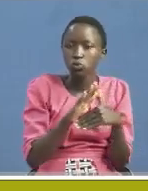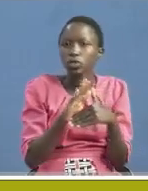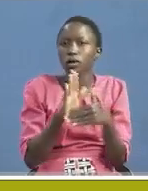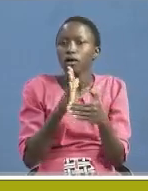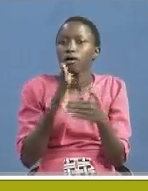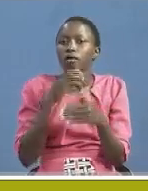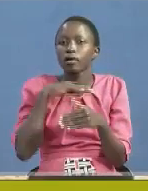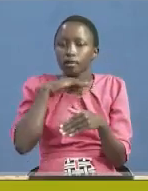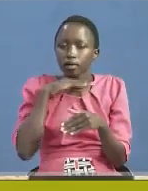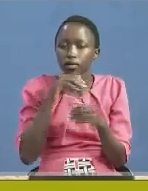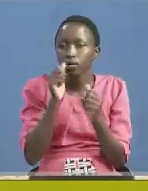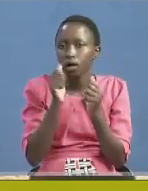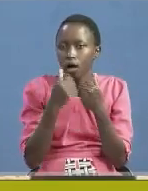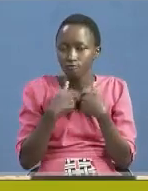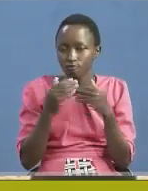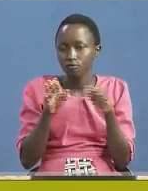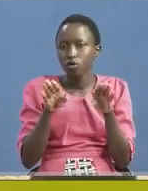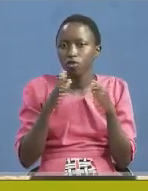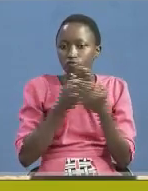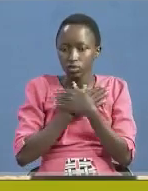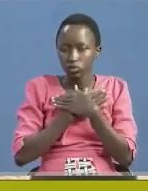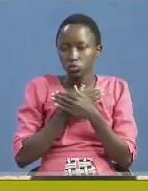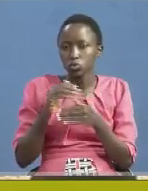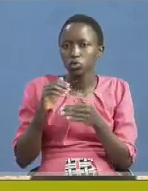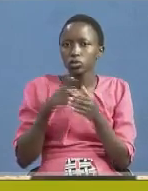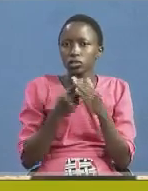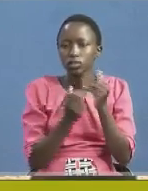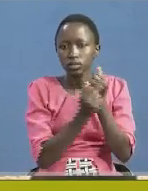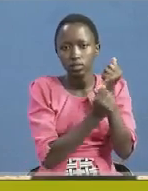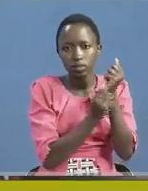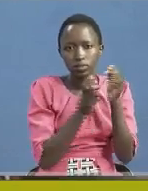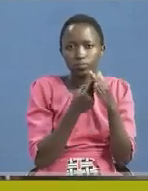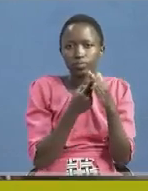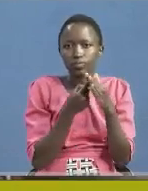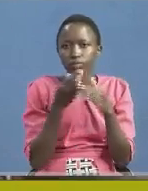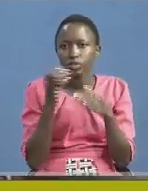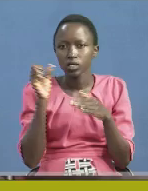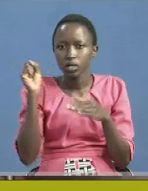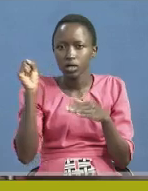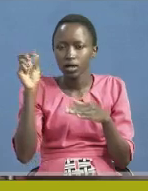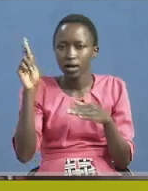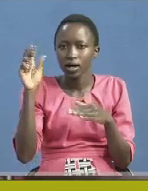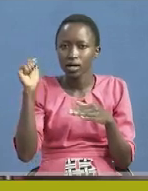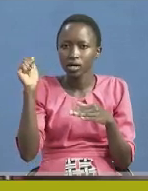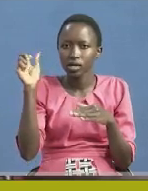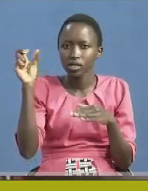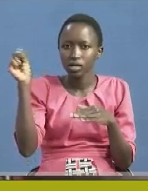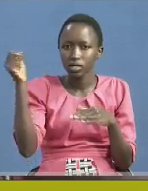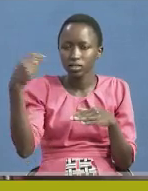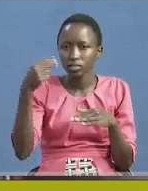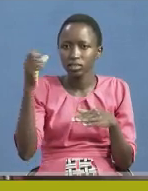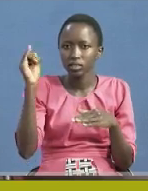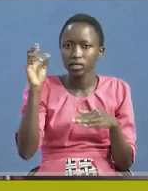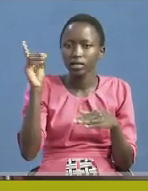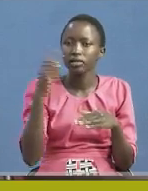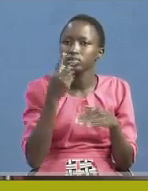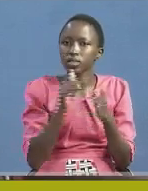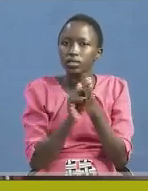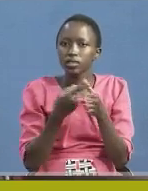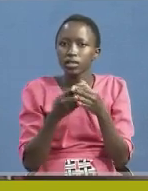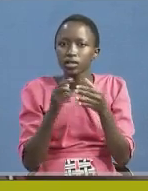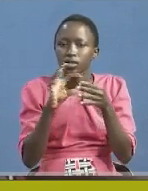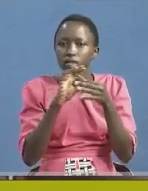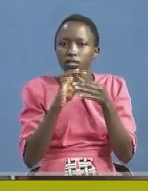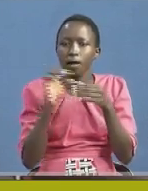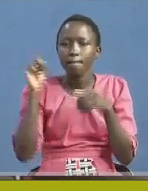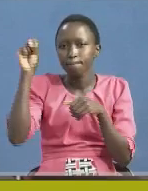urafiki na Uhuru. Matamshi ya Khalwale kiungo mkono na waziri wa michezo Rashid Echesa, ambaye alisema kuwa Atwoli ni mshiriki wa